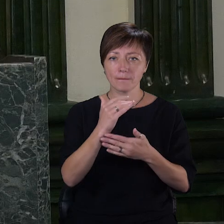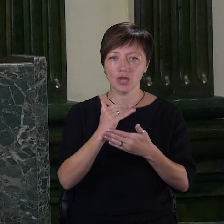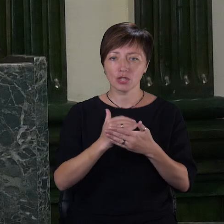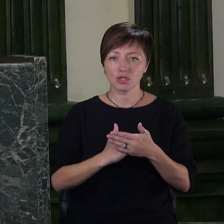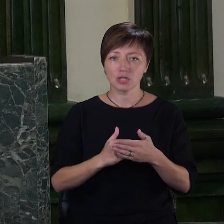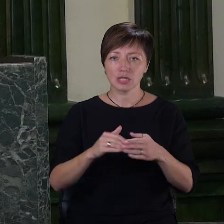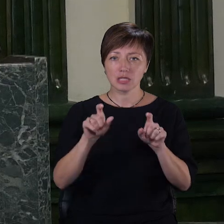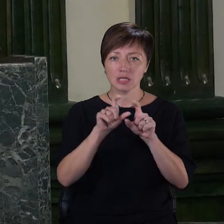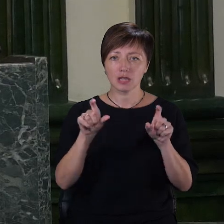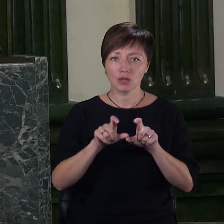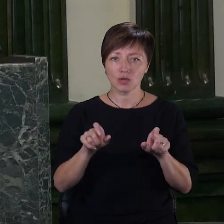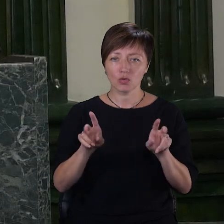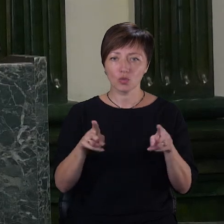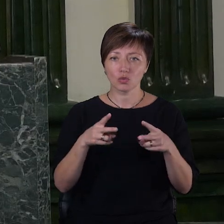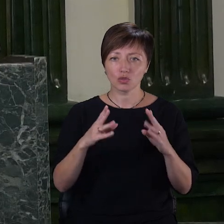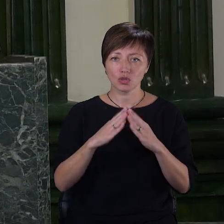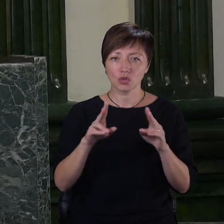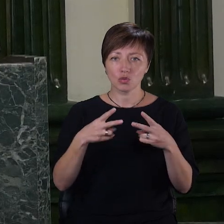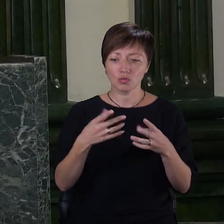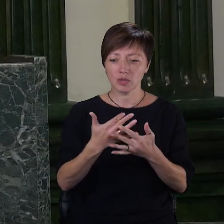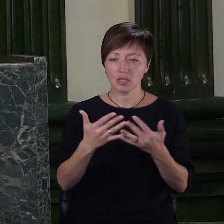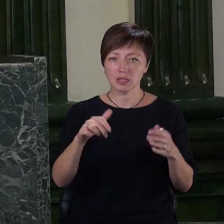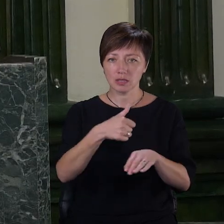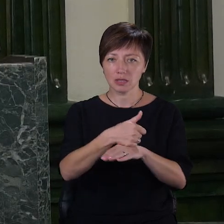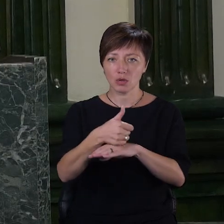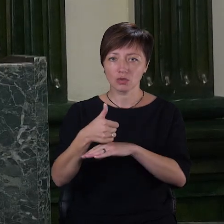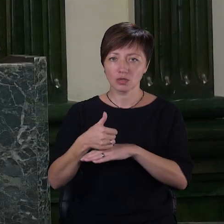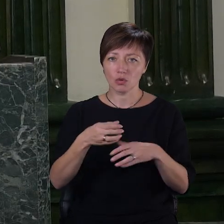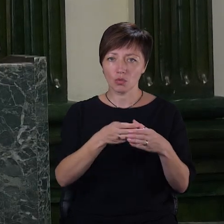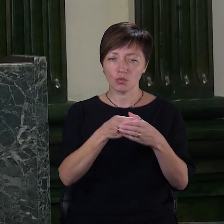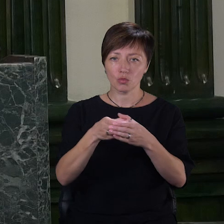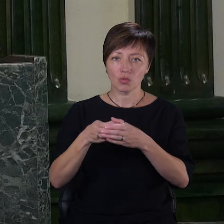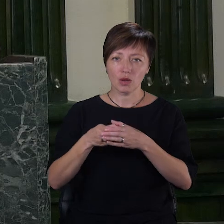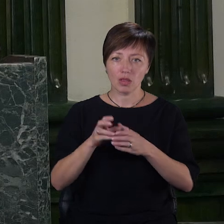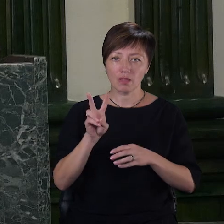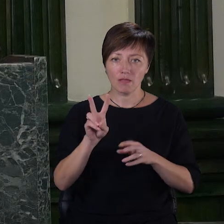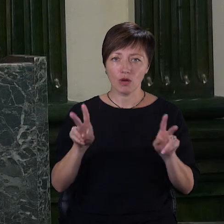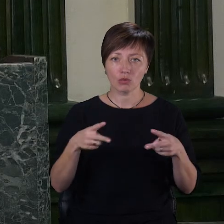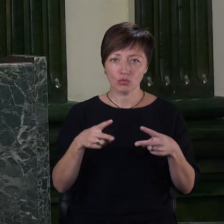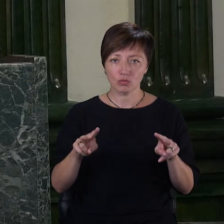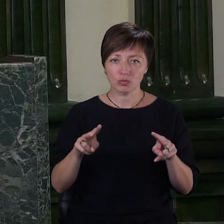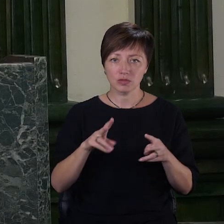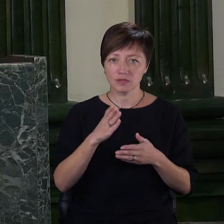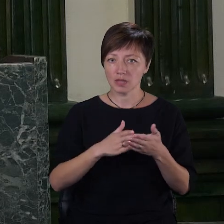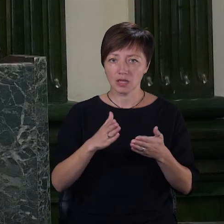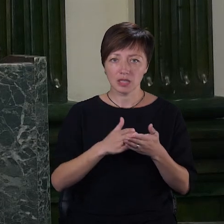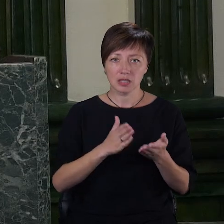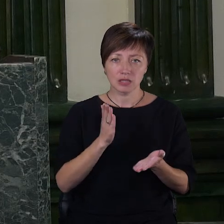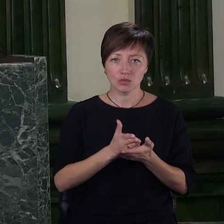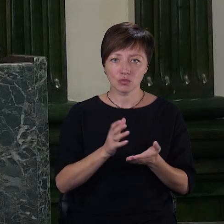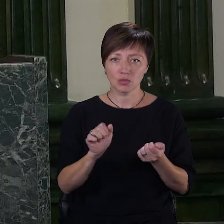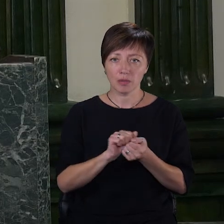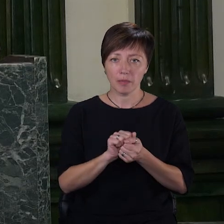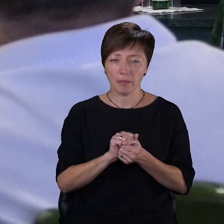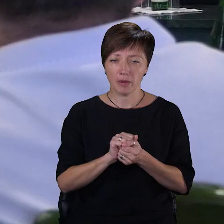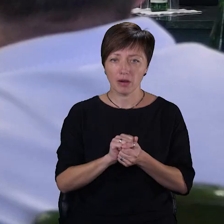Мова йде про 6 клубів в різних старостинських округах. 2 клуби, вони взагалі існують тільки на